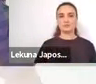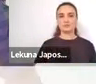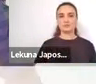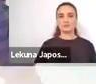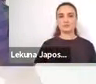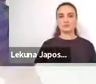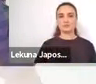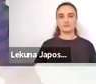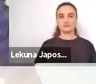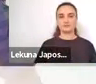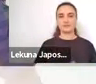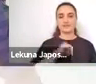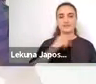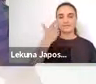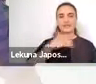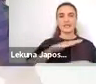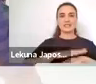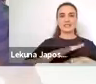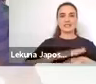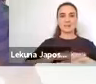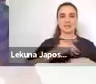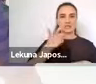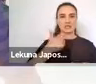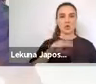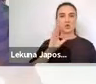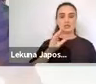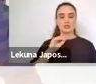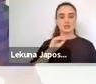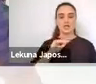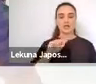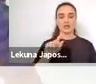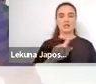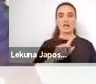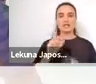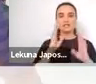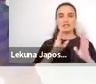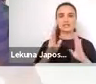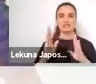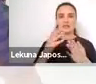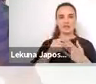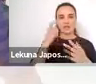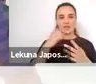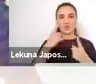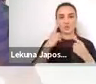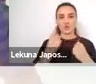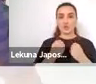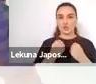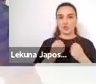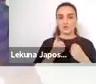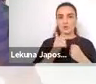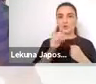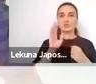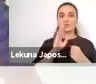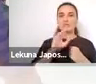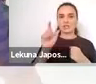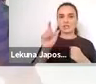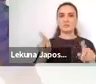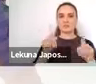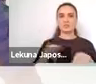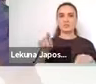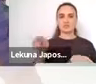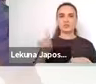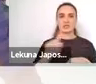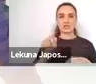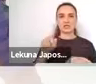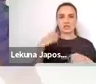თვით დისციპლინას სწავლობს როდესაც გარკვეულ ქცევაზე თავი უნდა შეიკავოს როგორც დედა, იმიტომ რომ თითქოს შემოდის